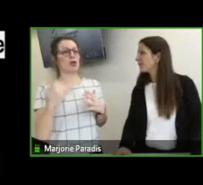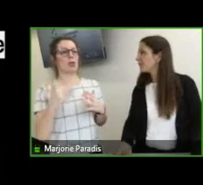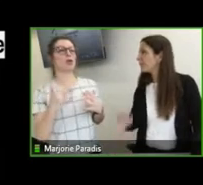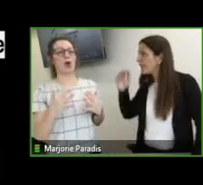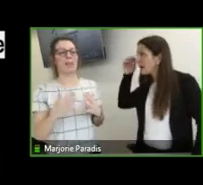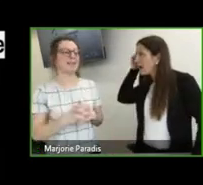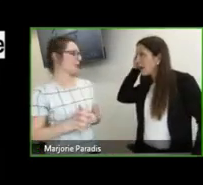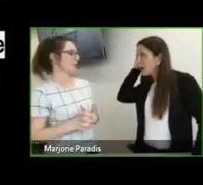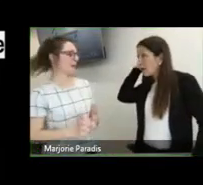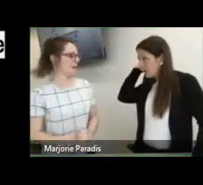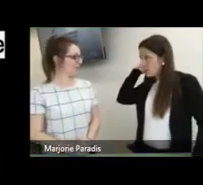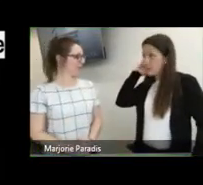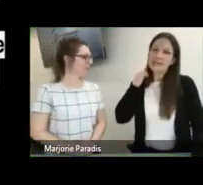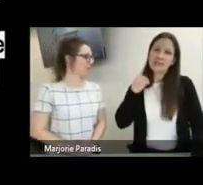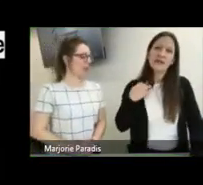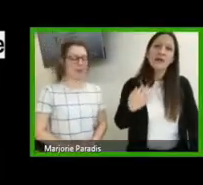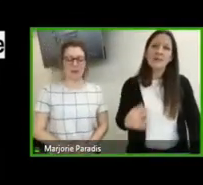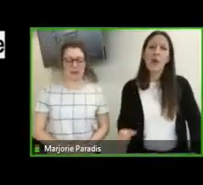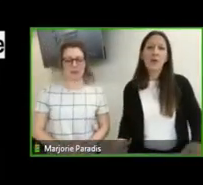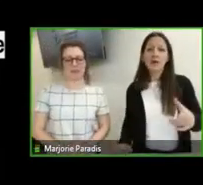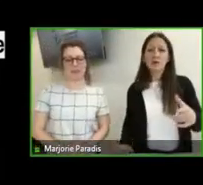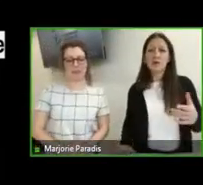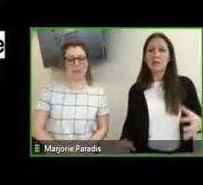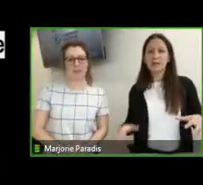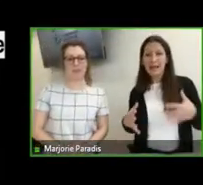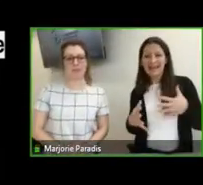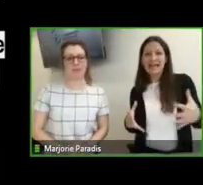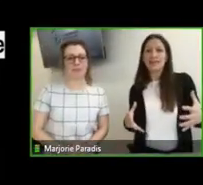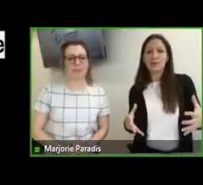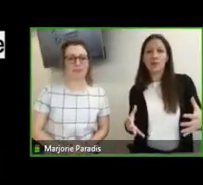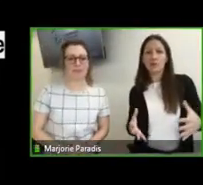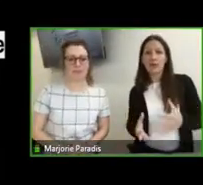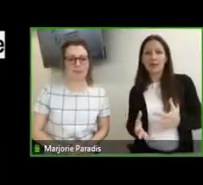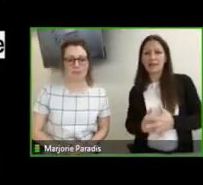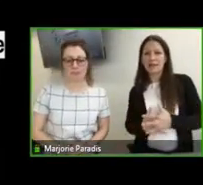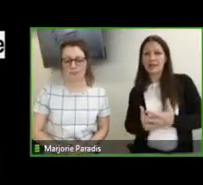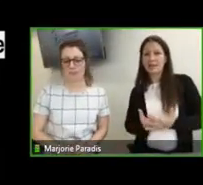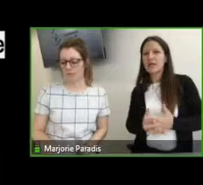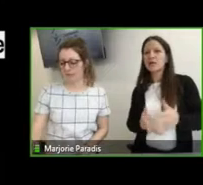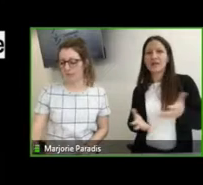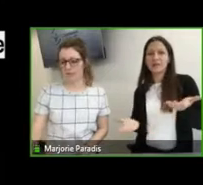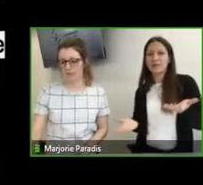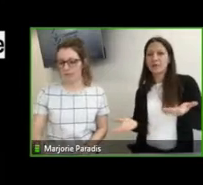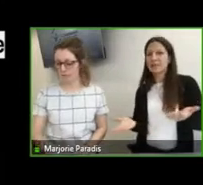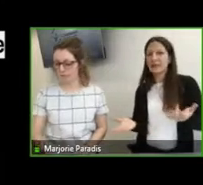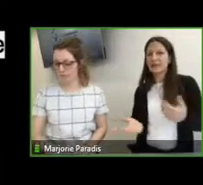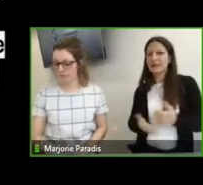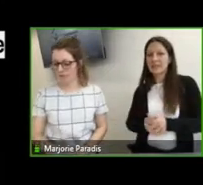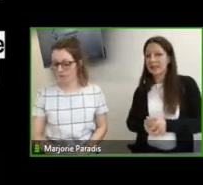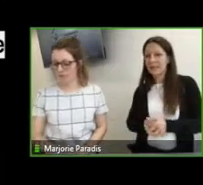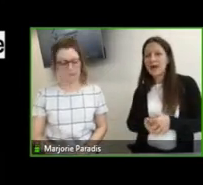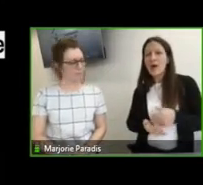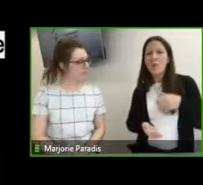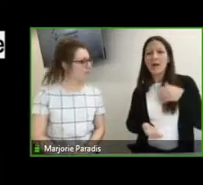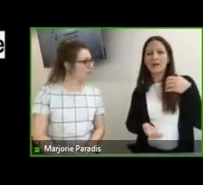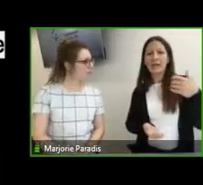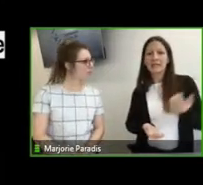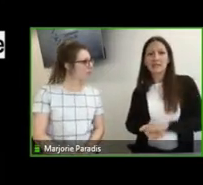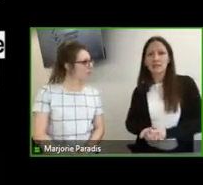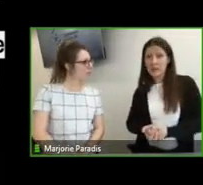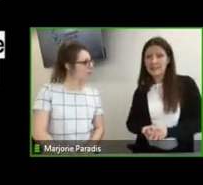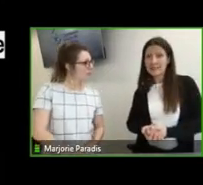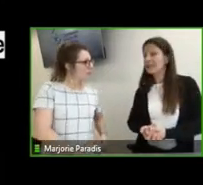Une couche de plus de complexité, finalement. Oui, c'est ça. Puis un peu hors sujet au niveau de la création de contenu, l'intelligence artificielle, là, vous avez peut-être passé dans les médias dernièrement, on parle